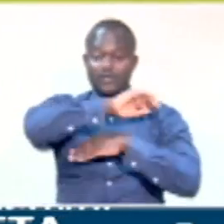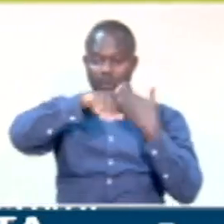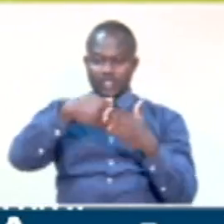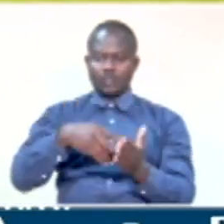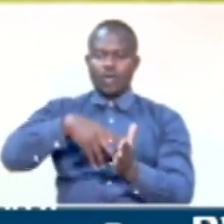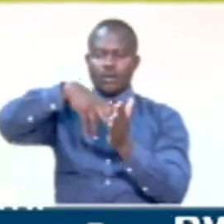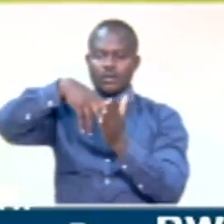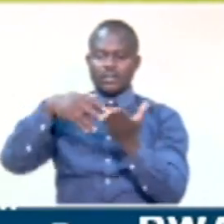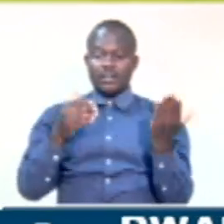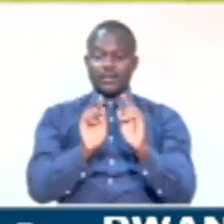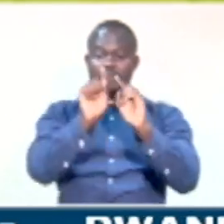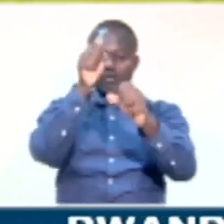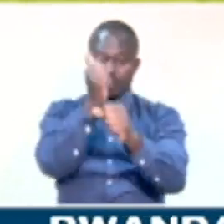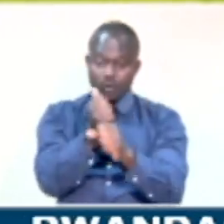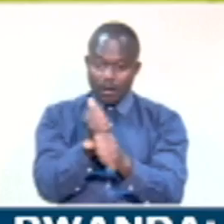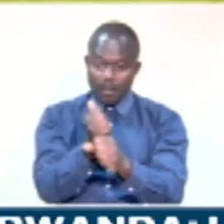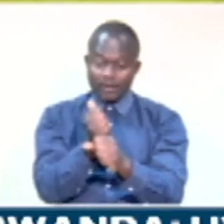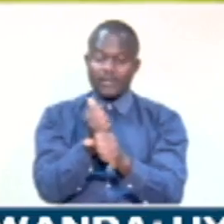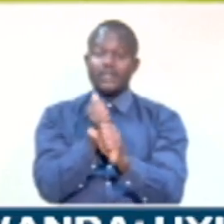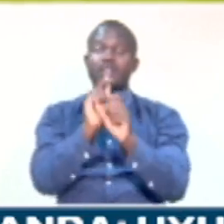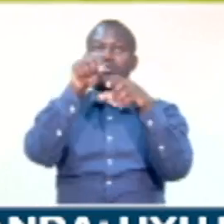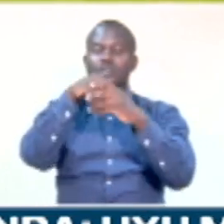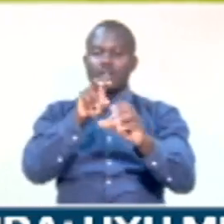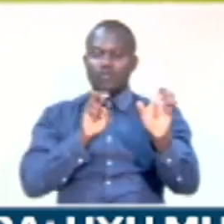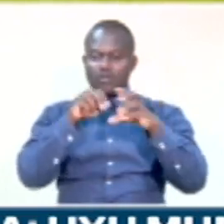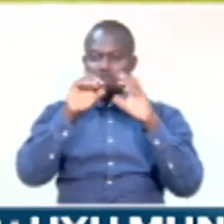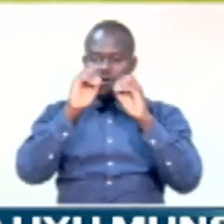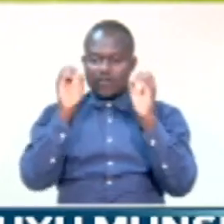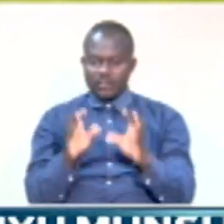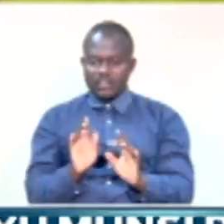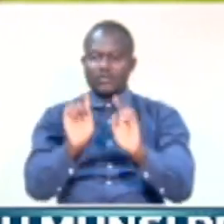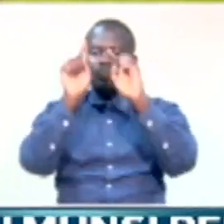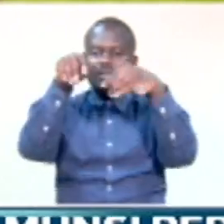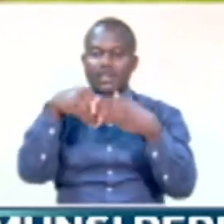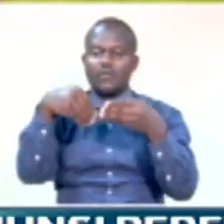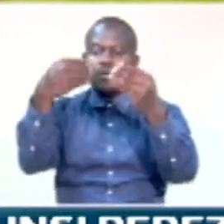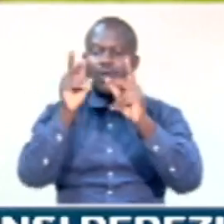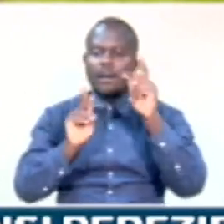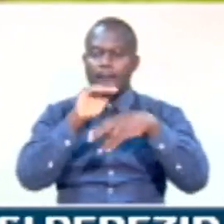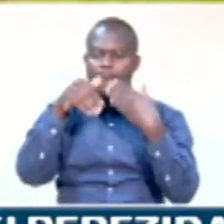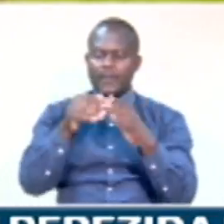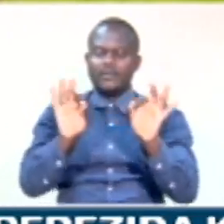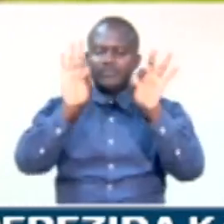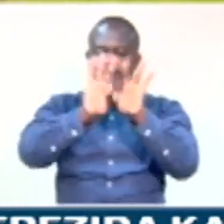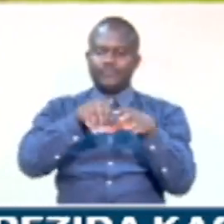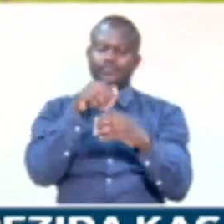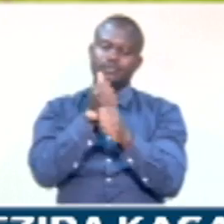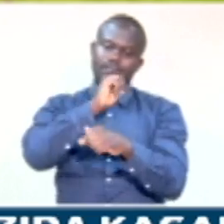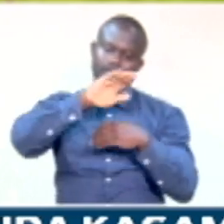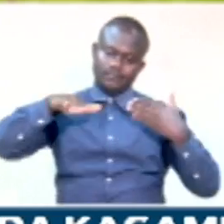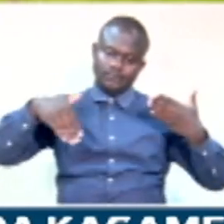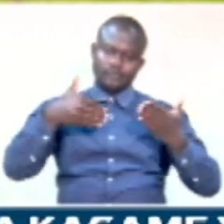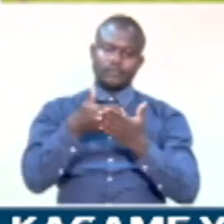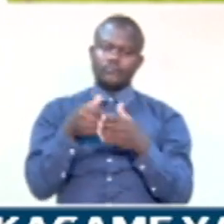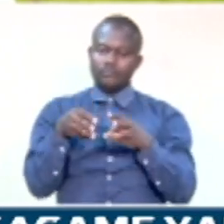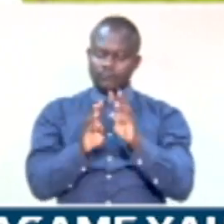turahagurutse tugiye gukora tugiye kuva mu biro tugiye guha umuturage agaciro mu bimukorerwa byose ku